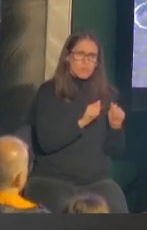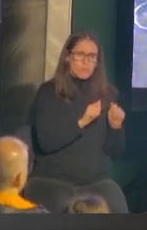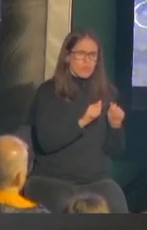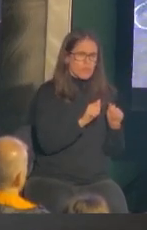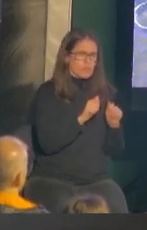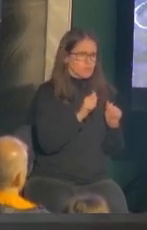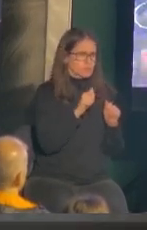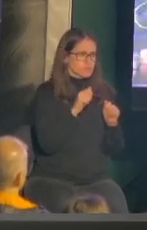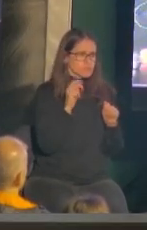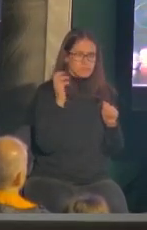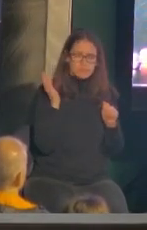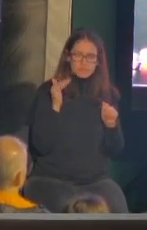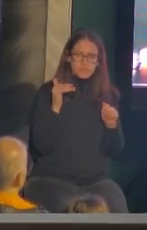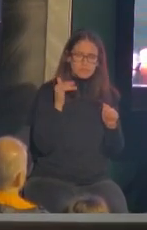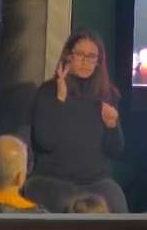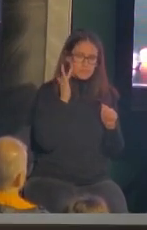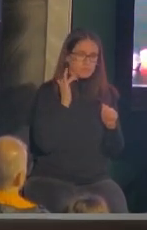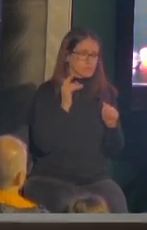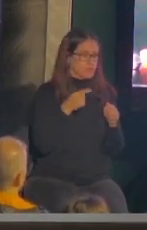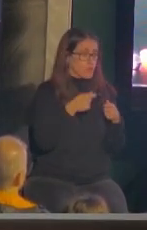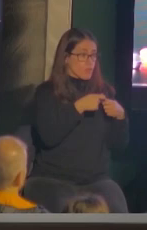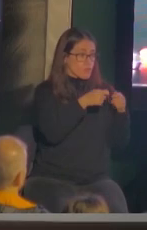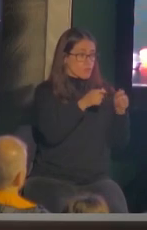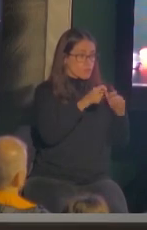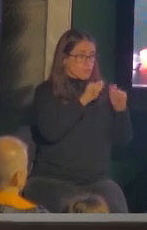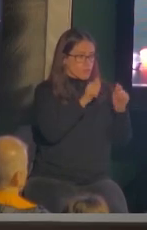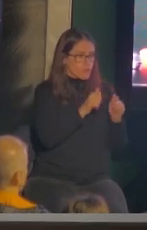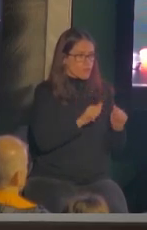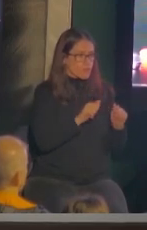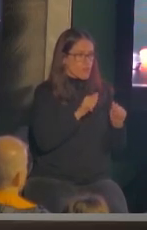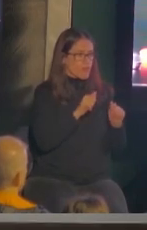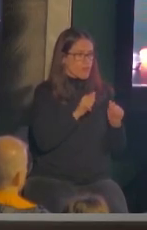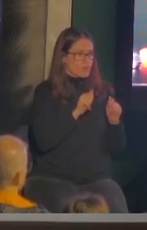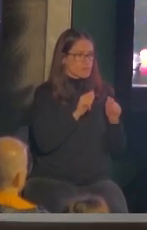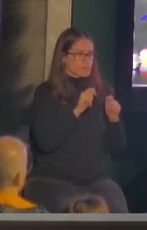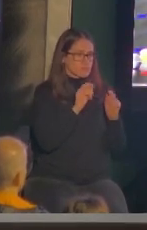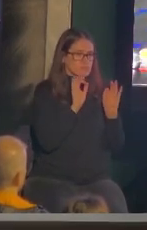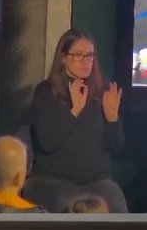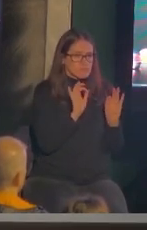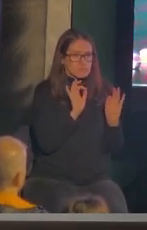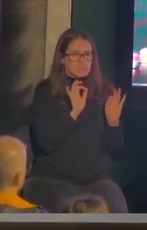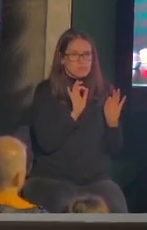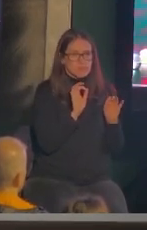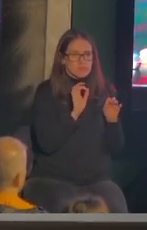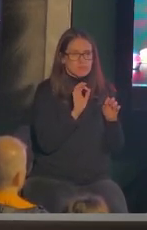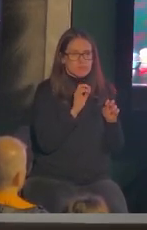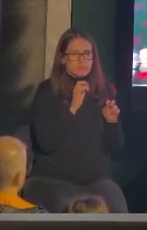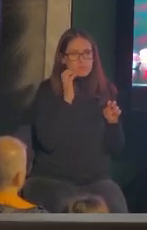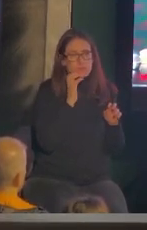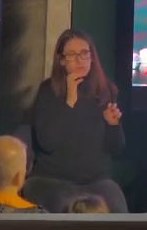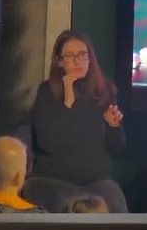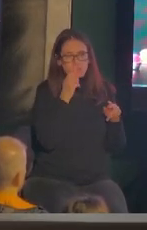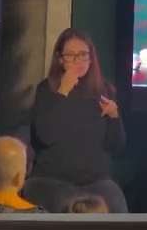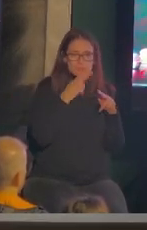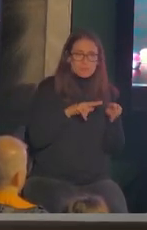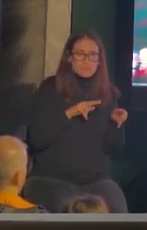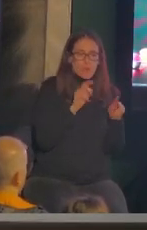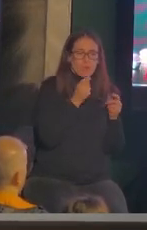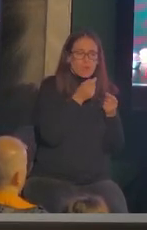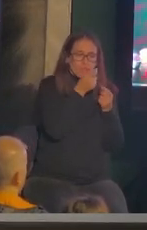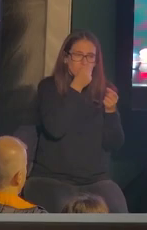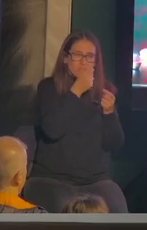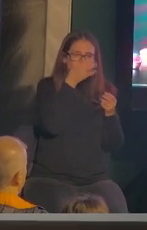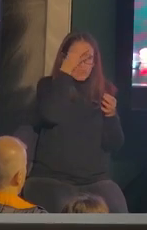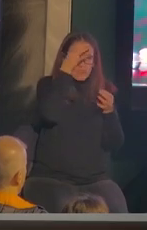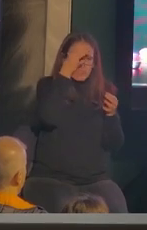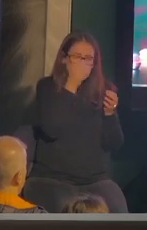por, tira. Tenen formes com molt específiques o com detalls molt petits,